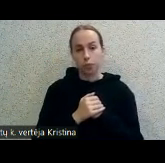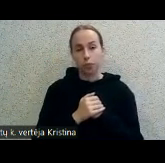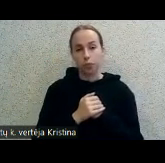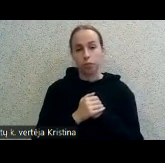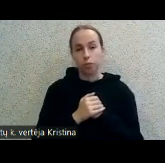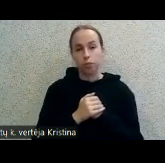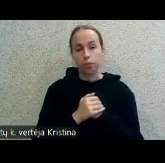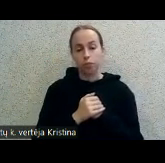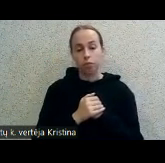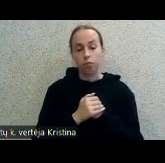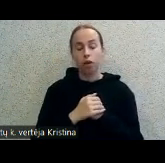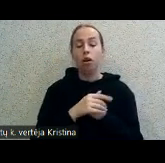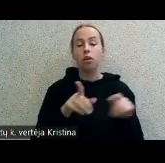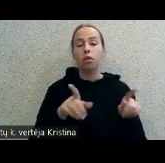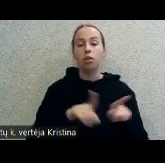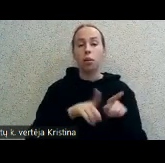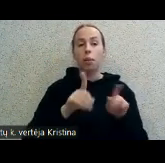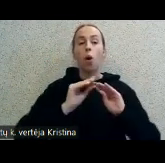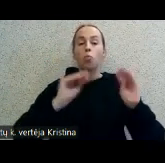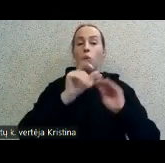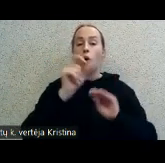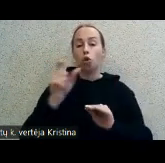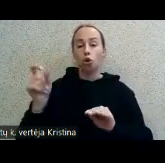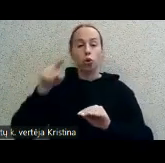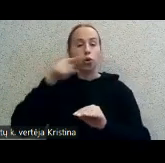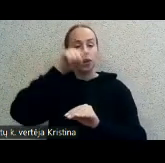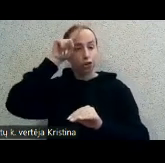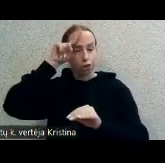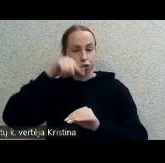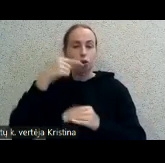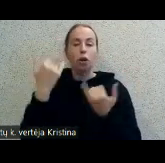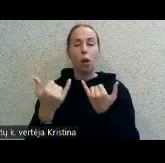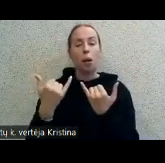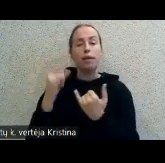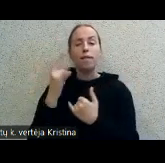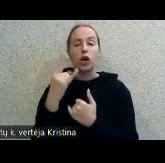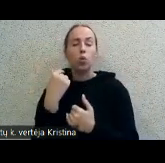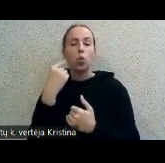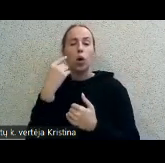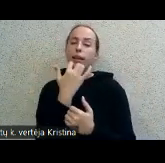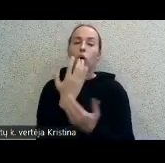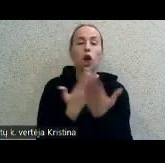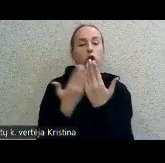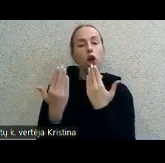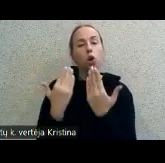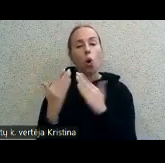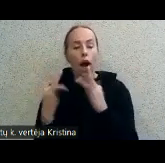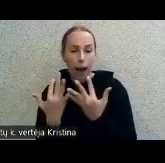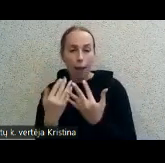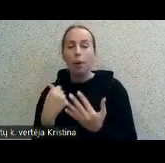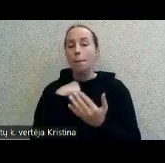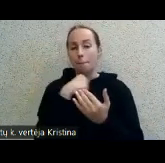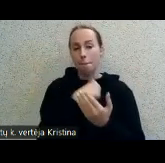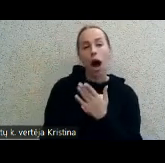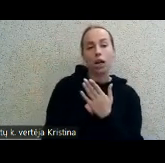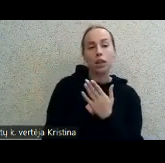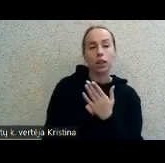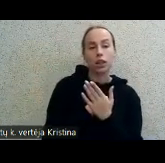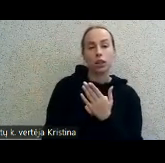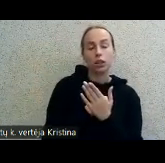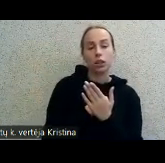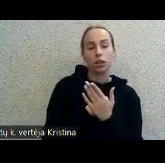Ir mokytojai, kurie žino, kaip atrodo dabartinė vaikų literatūra, patys susipažįsta ir pateikia labai geras,